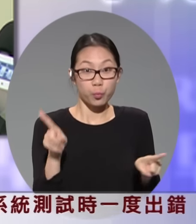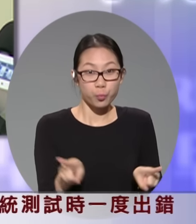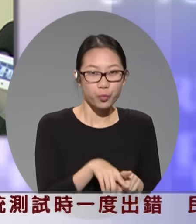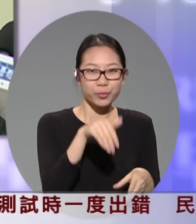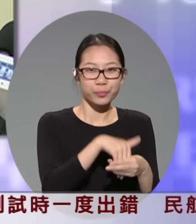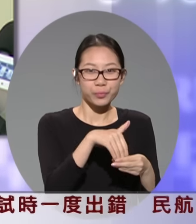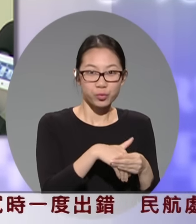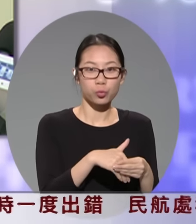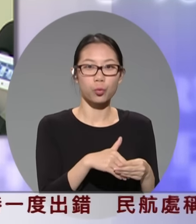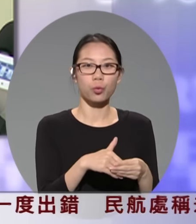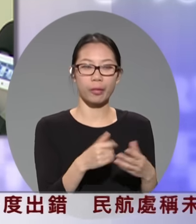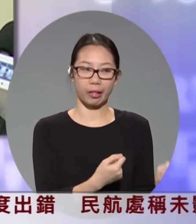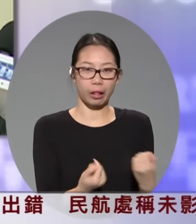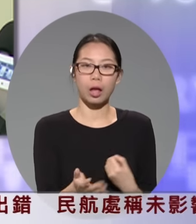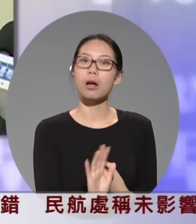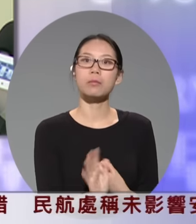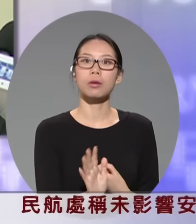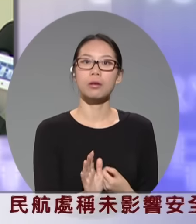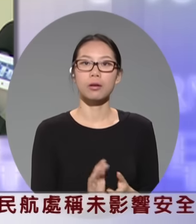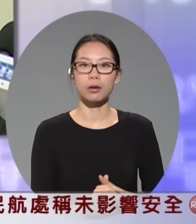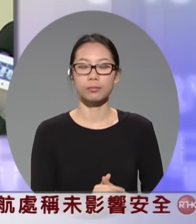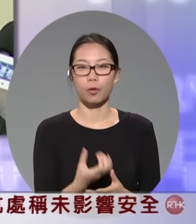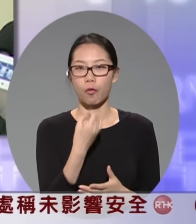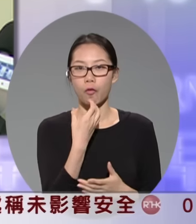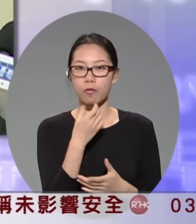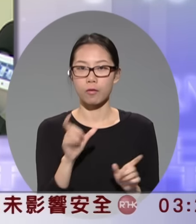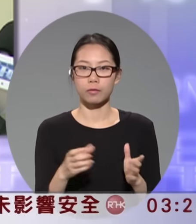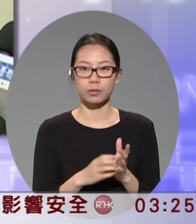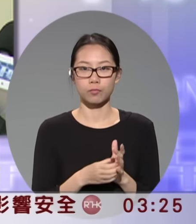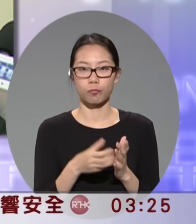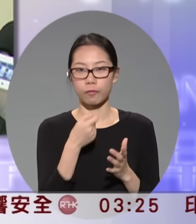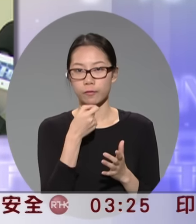定不是陪跑。 香港電台記者蔡麗珠報導。